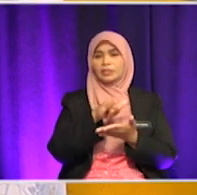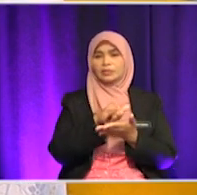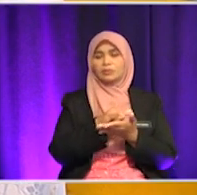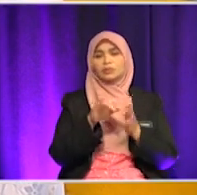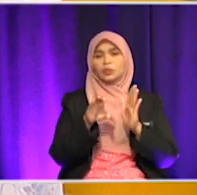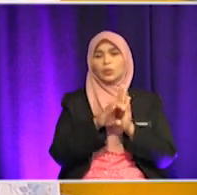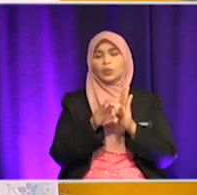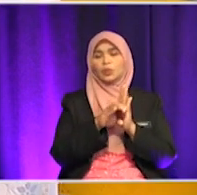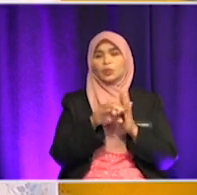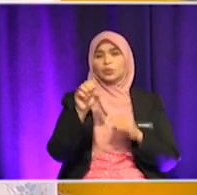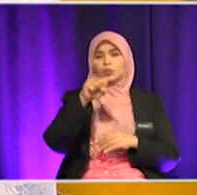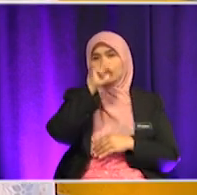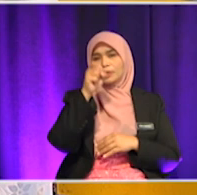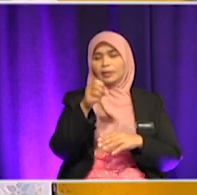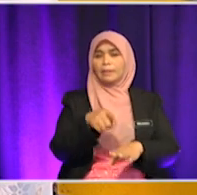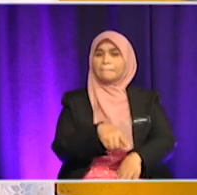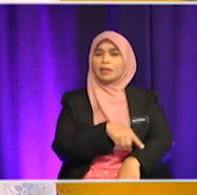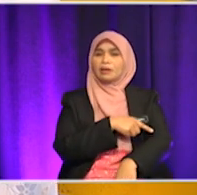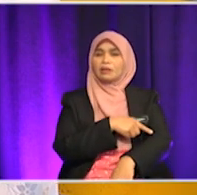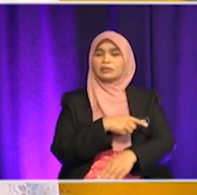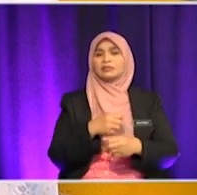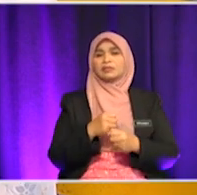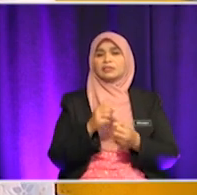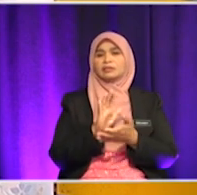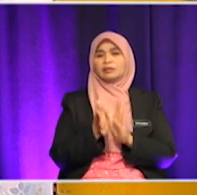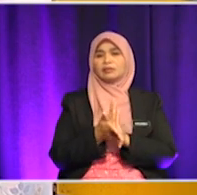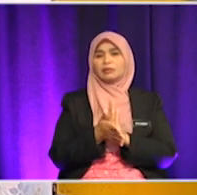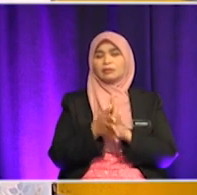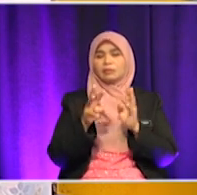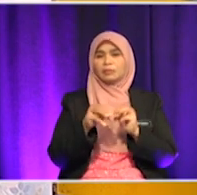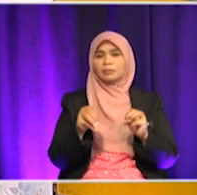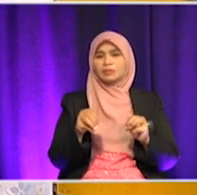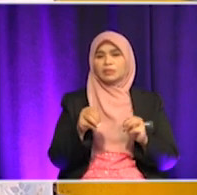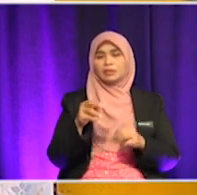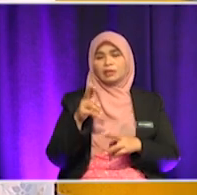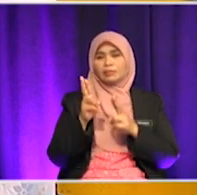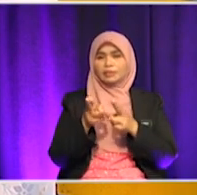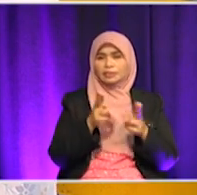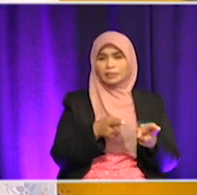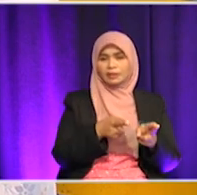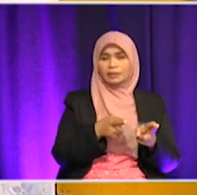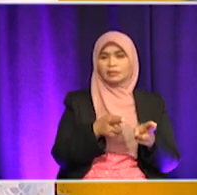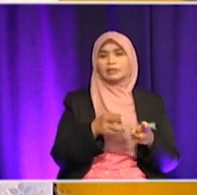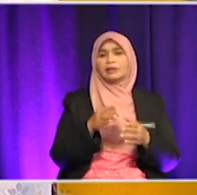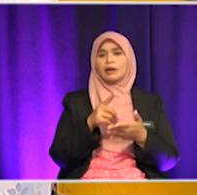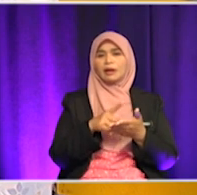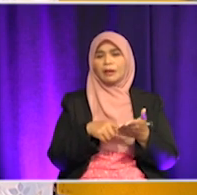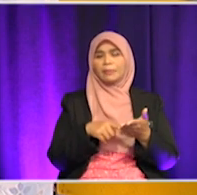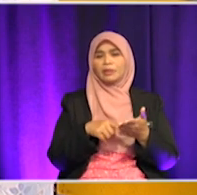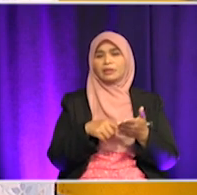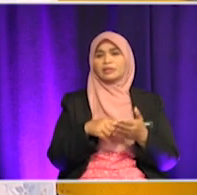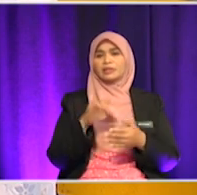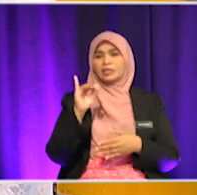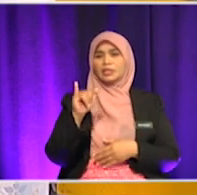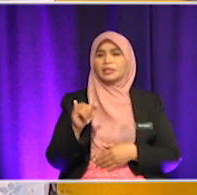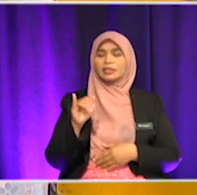tu, dalam kepala kita, kita dah boleh plan apa langkah kerja yang kita perlu buat, apa antara rumus-rumus yang perlu kita masukkan. Okey,